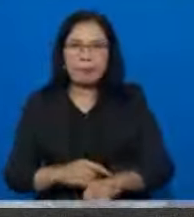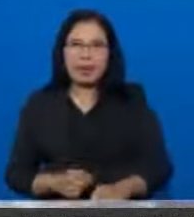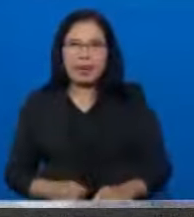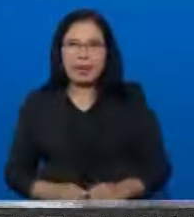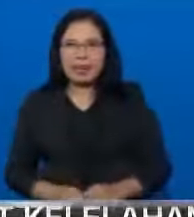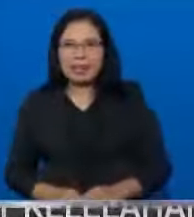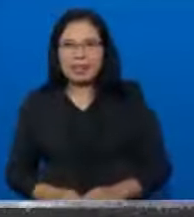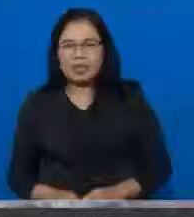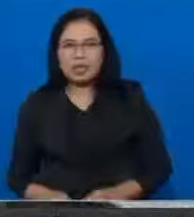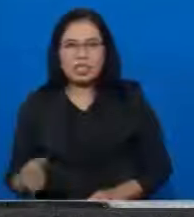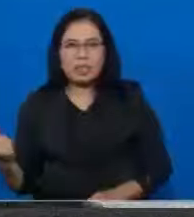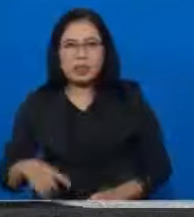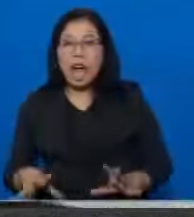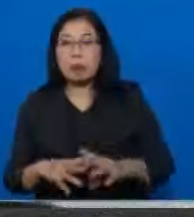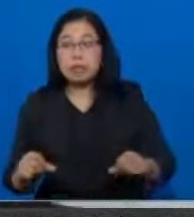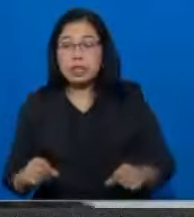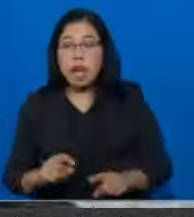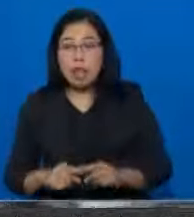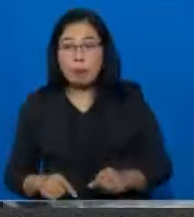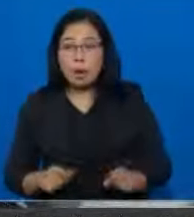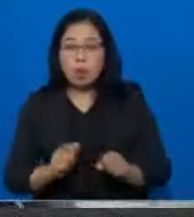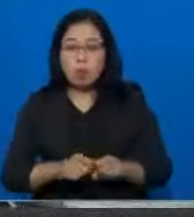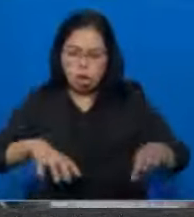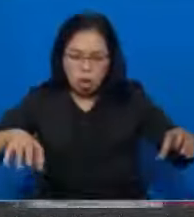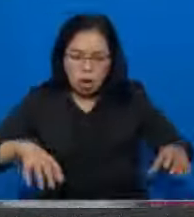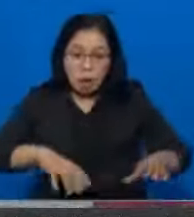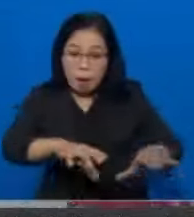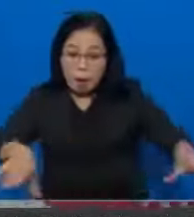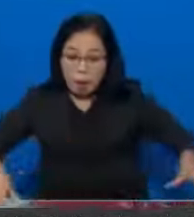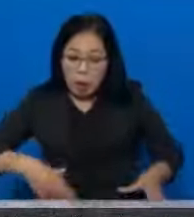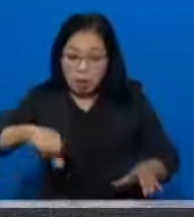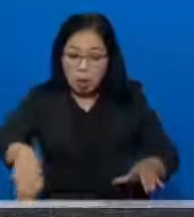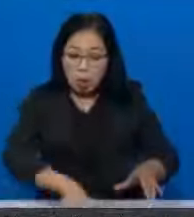waktu hampir semalam suntuk. Dan beginilah kisah selengkapnya.